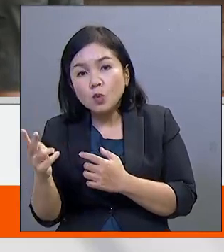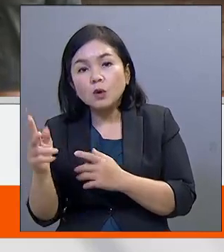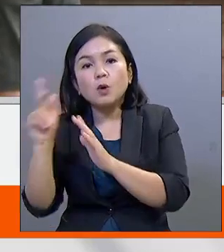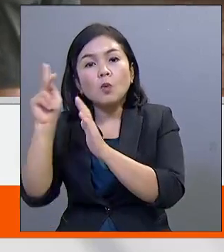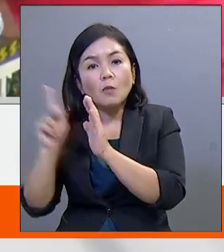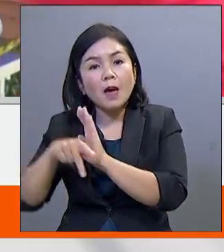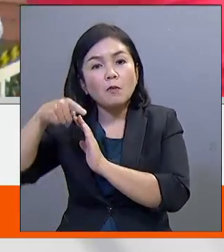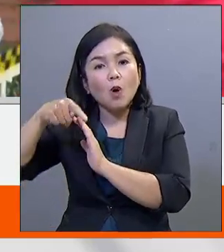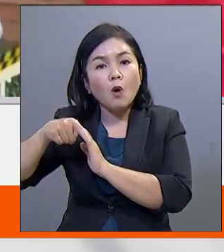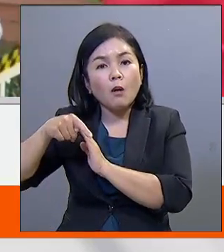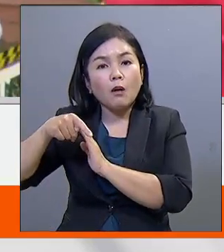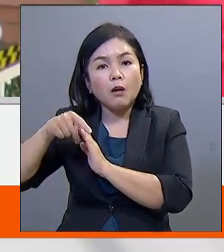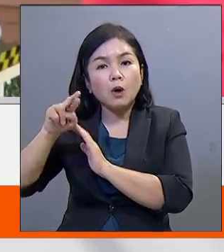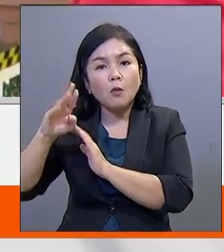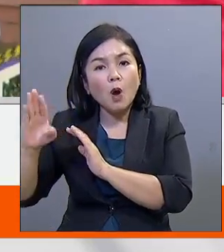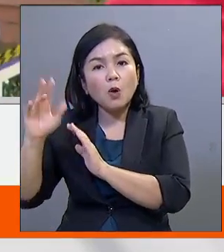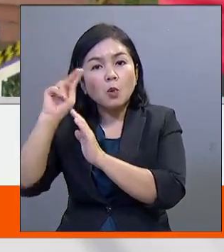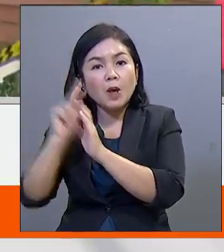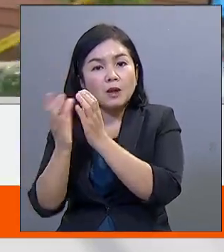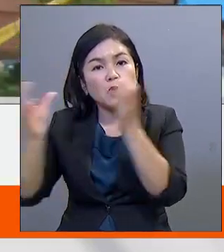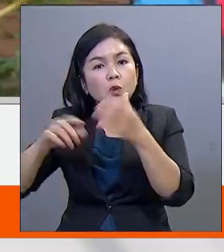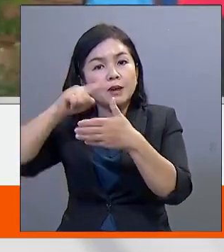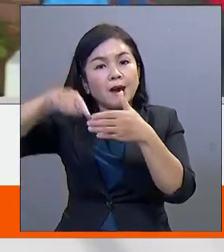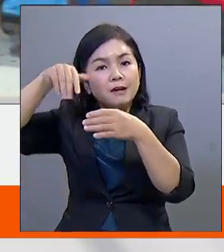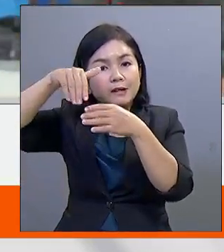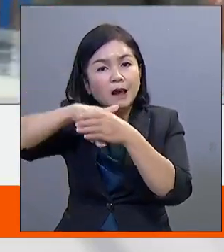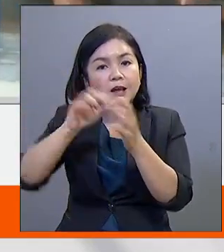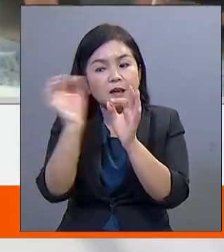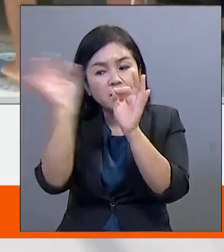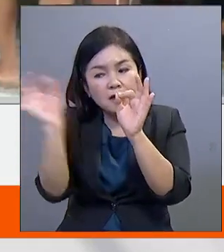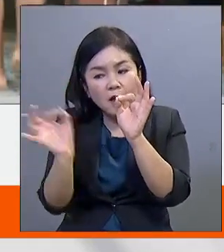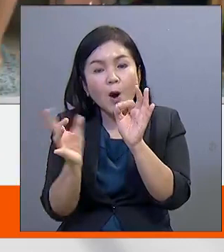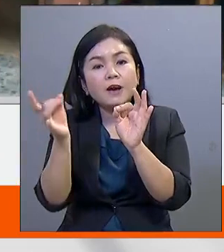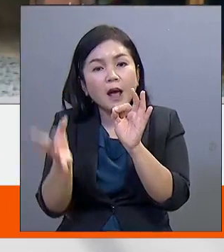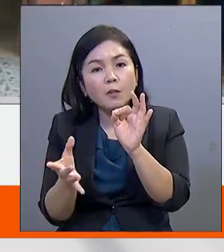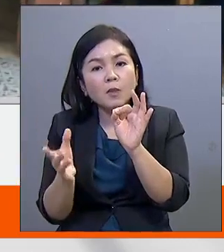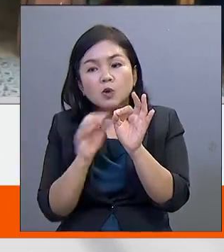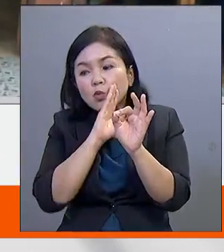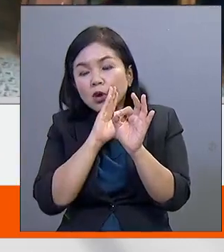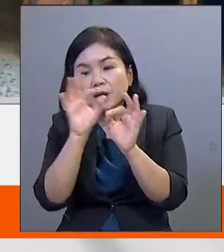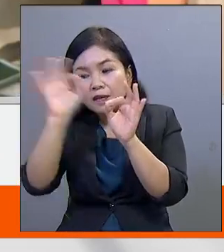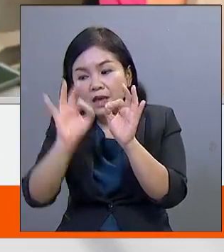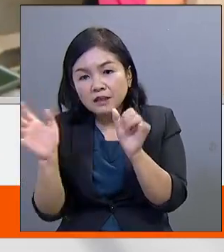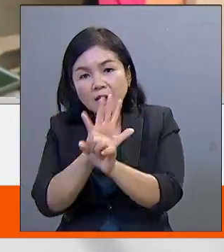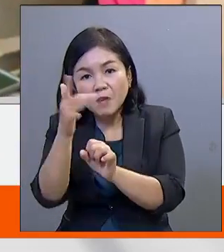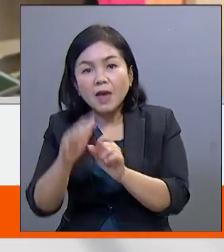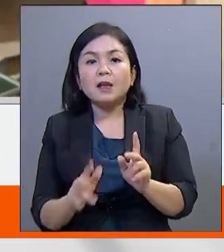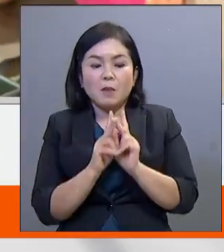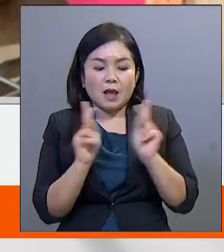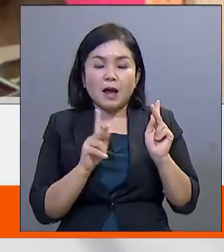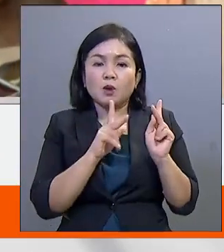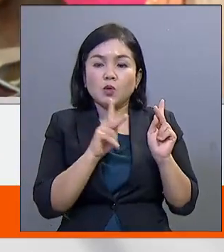พอรมนุลทมียือ ที่ใช้เพFF กเลอกส้างว่ไงบ้าง subscription็ให้กรถสืุ